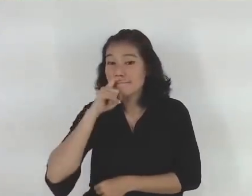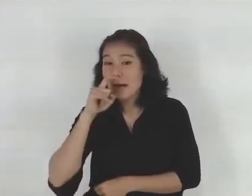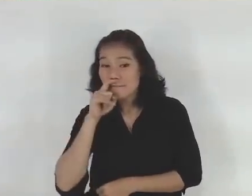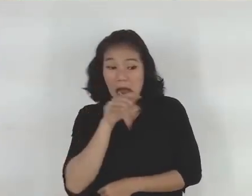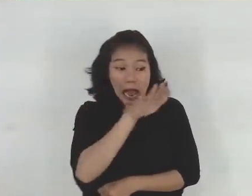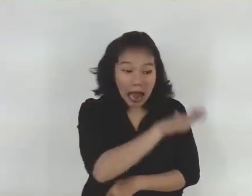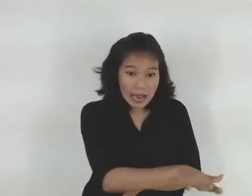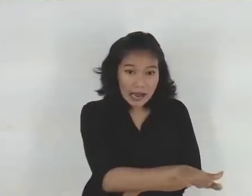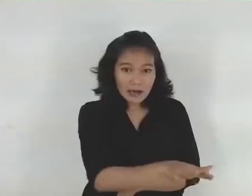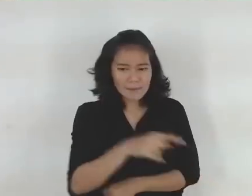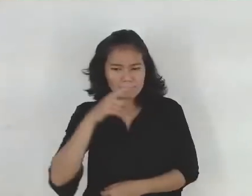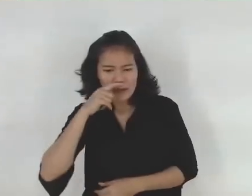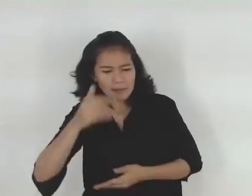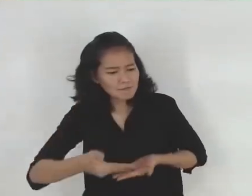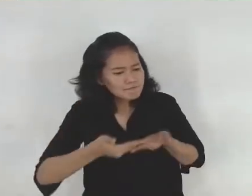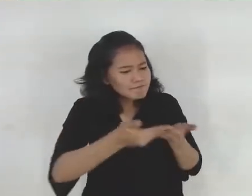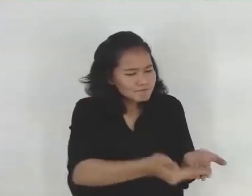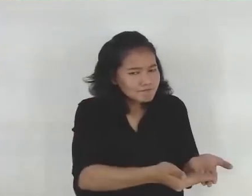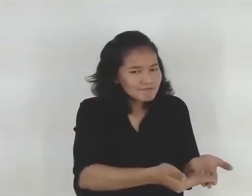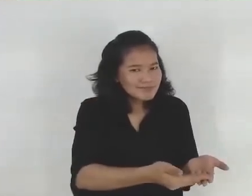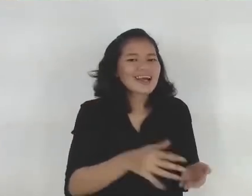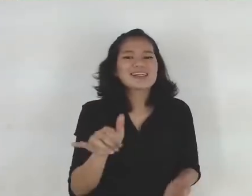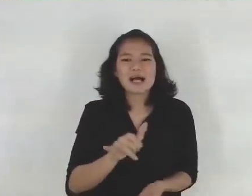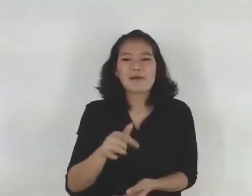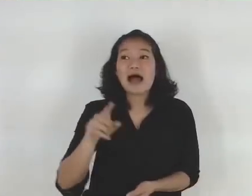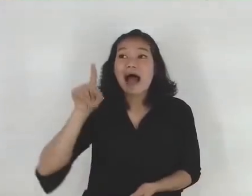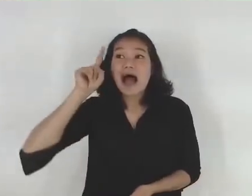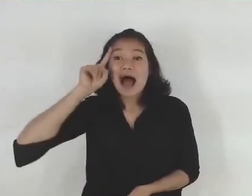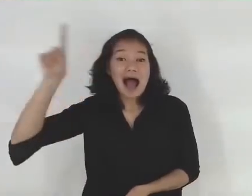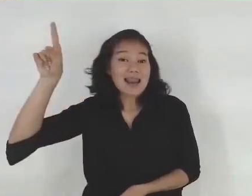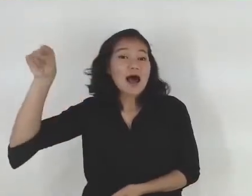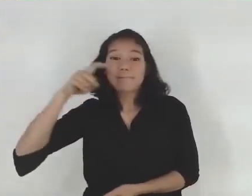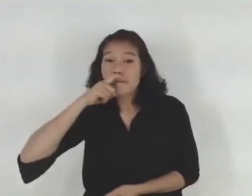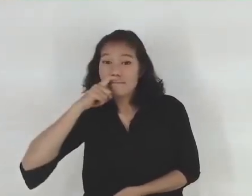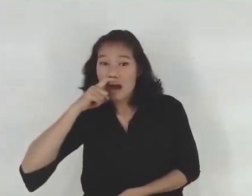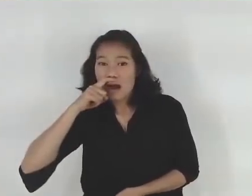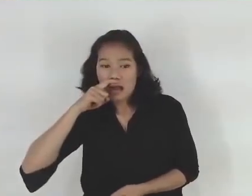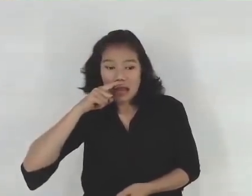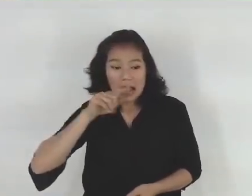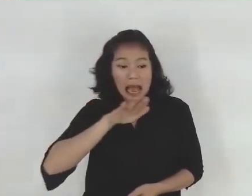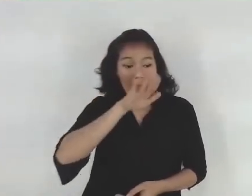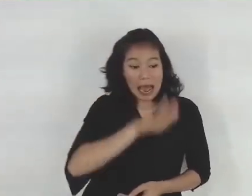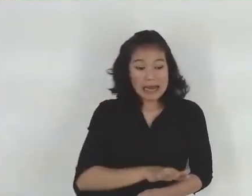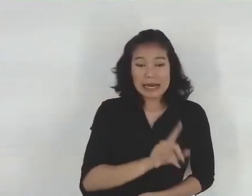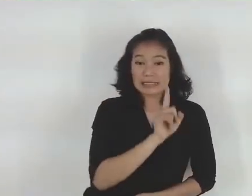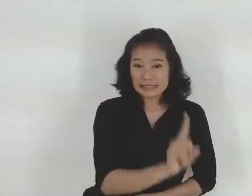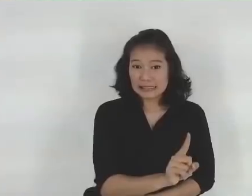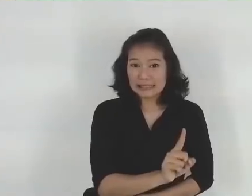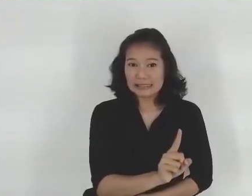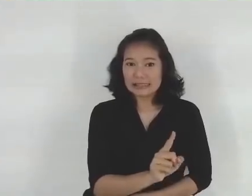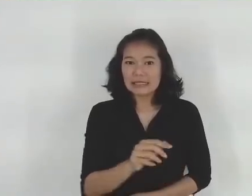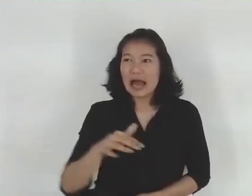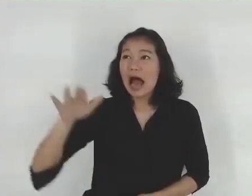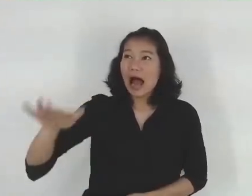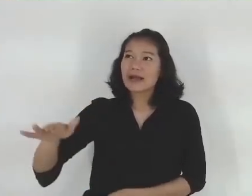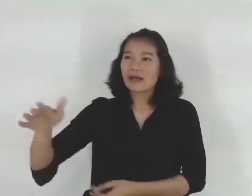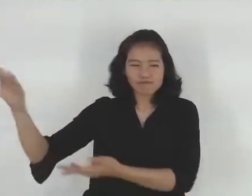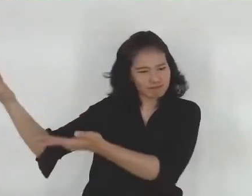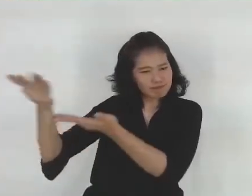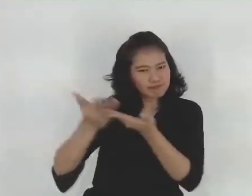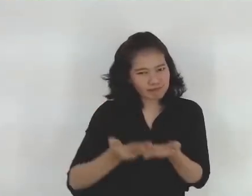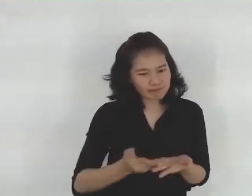terhadap Ya Allah sang Bapa telah memberikan anaknya yang tunggal kepada kita